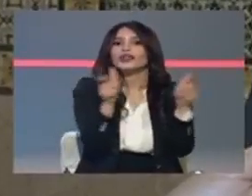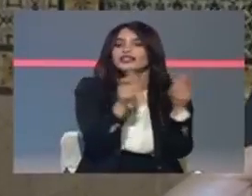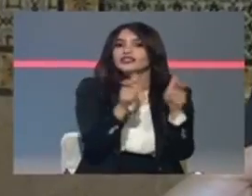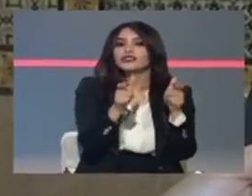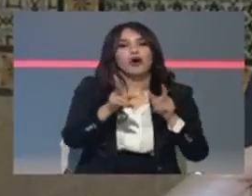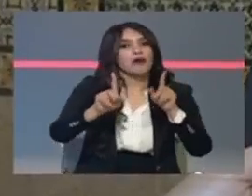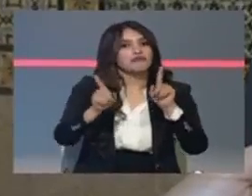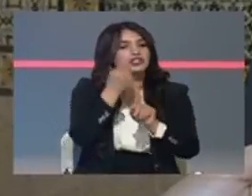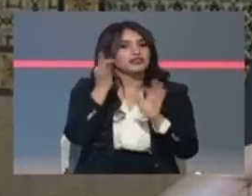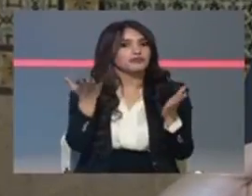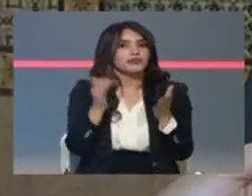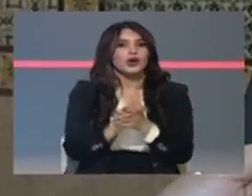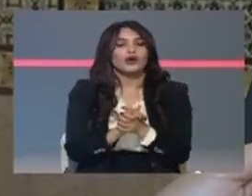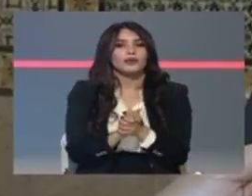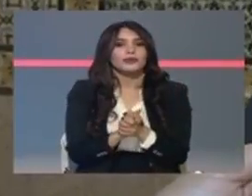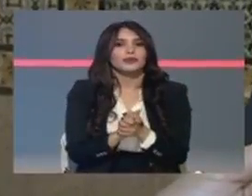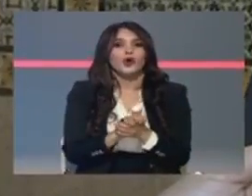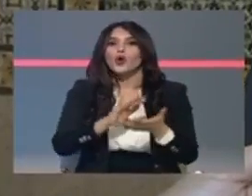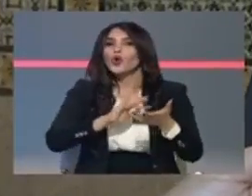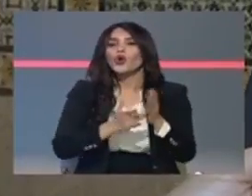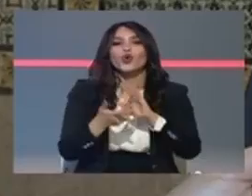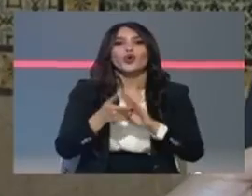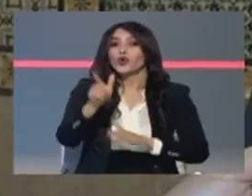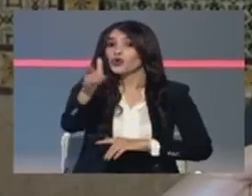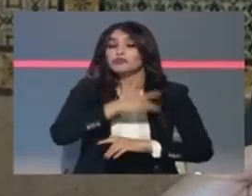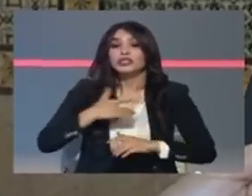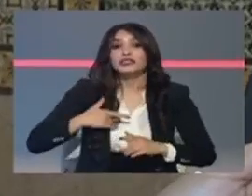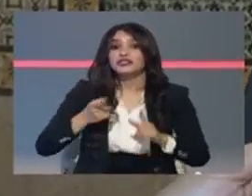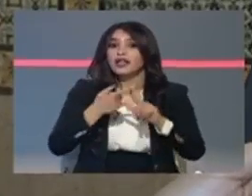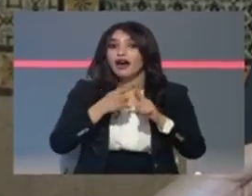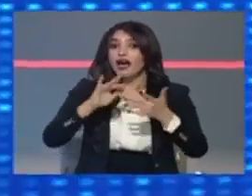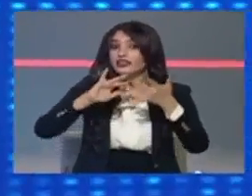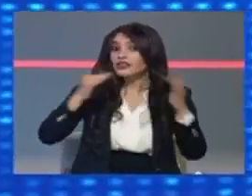خاصه كل ما هو ميدان الصحه الرقمنا.